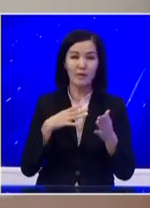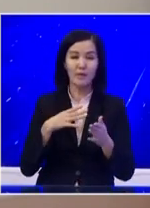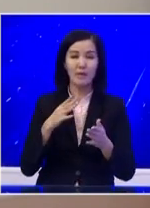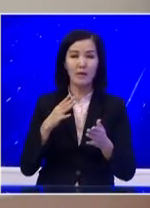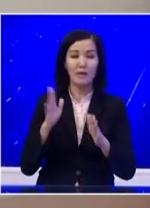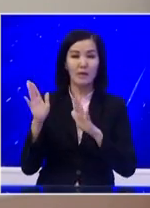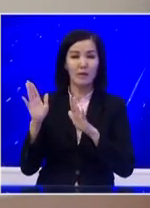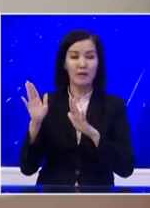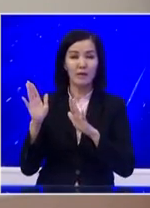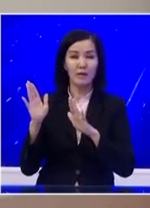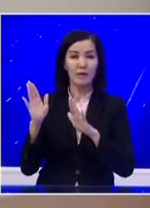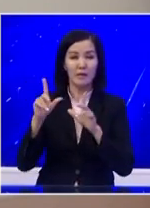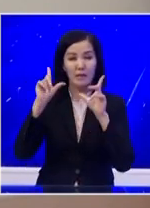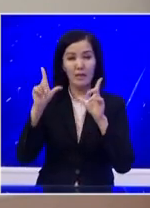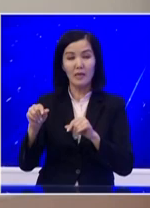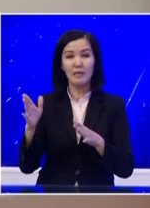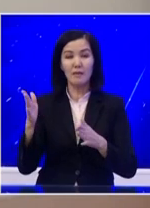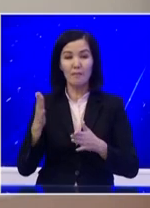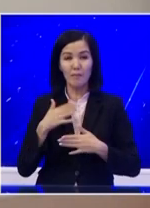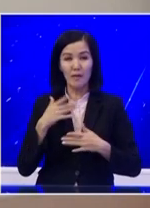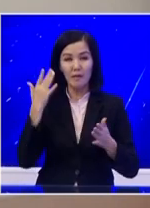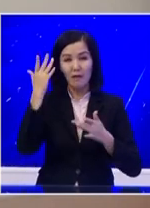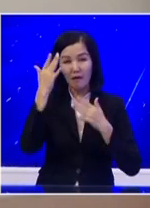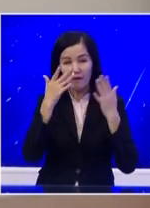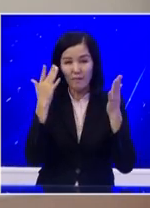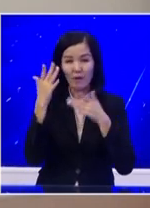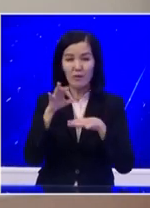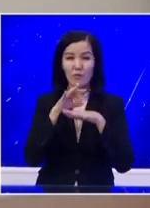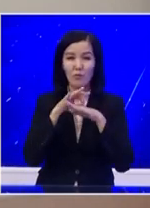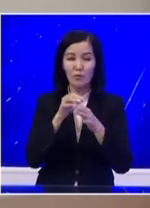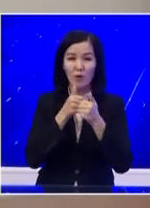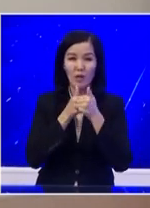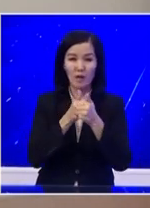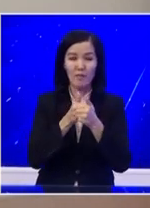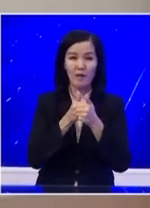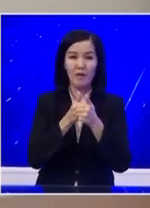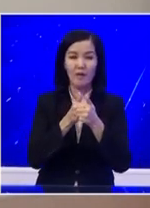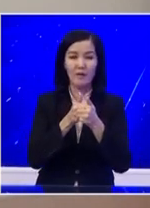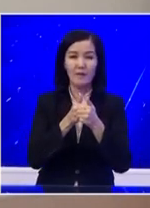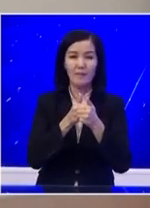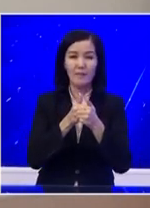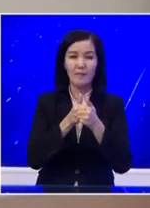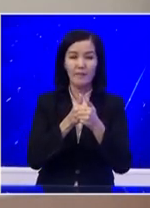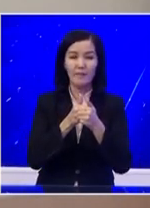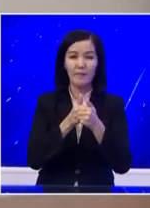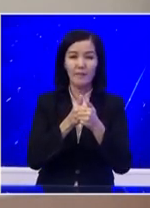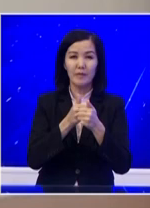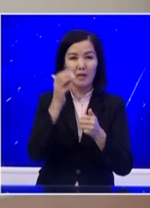сосын күнәсіз арман сүйрелеп, қара шашты балақым болып